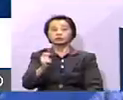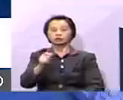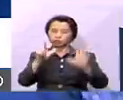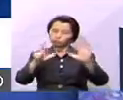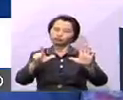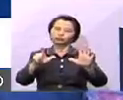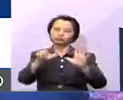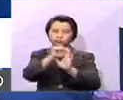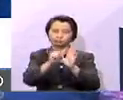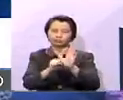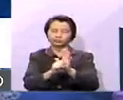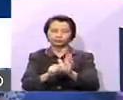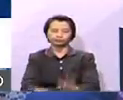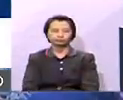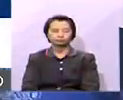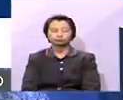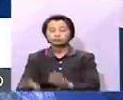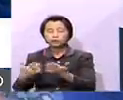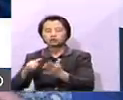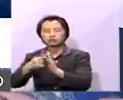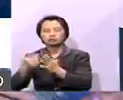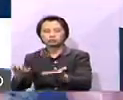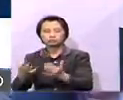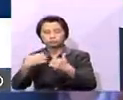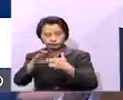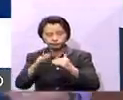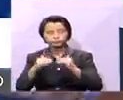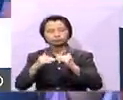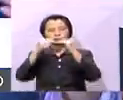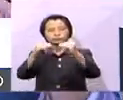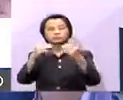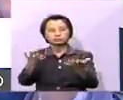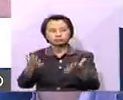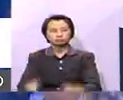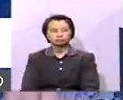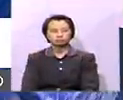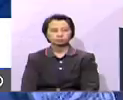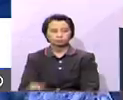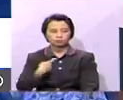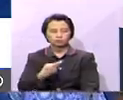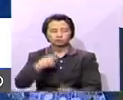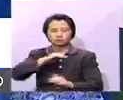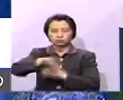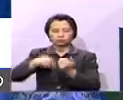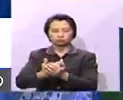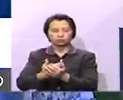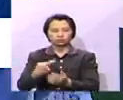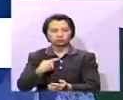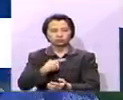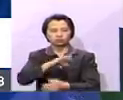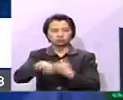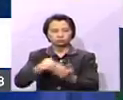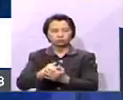kesan yang akan wujud selepas Penik tarafan saya kita kita semua kita semua